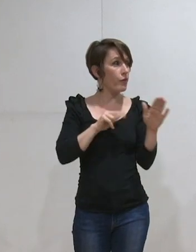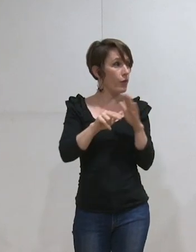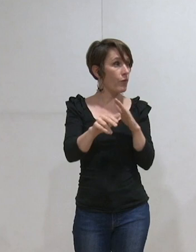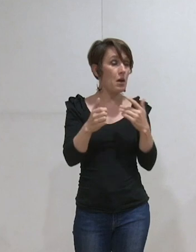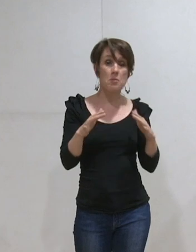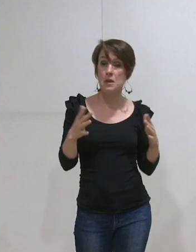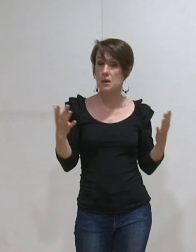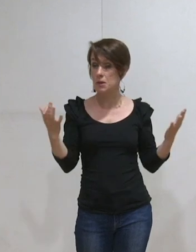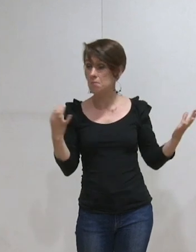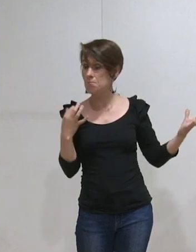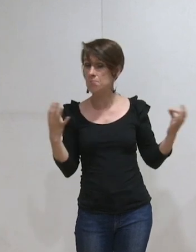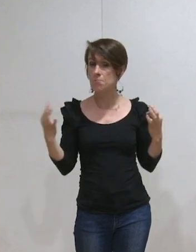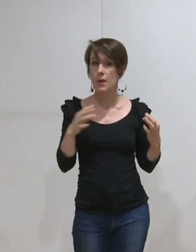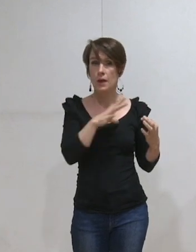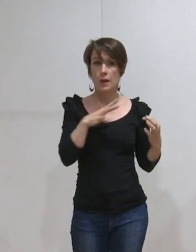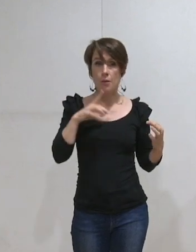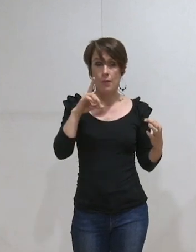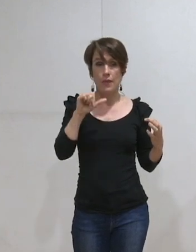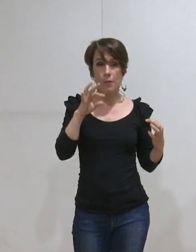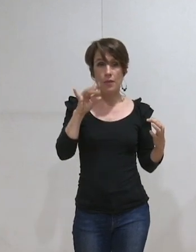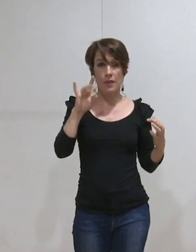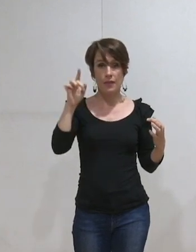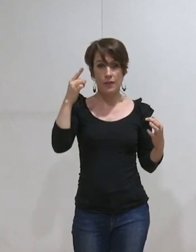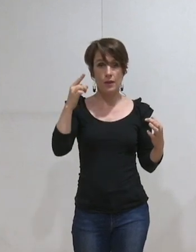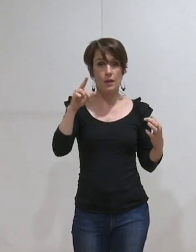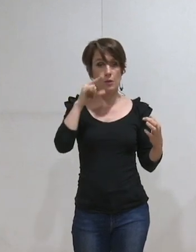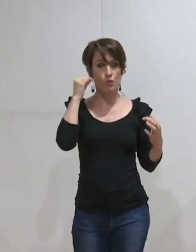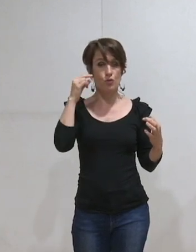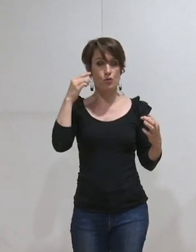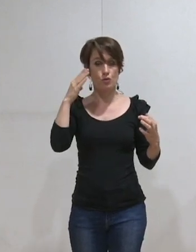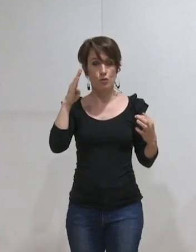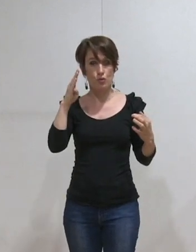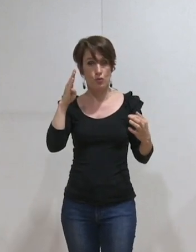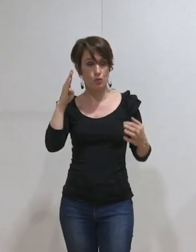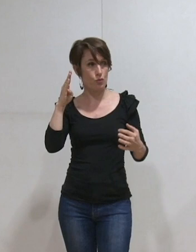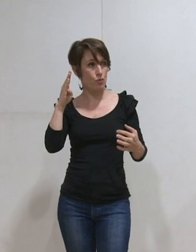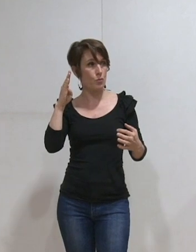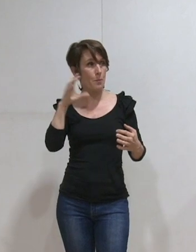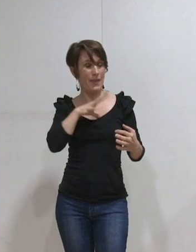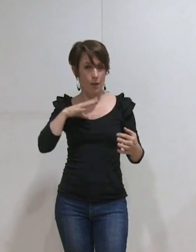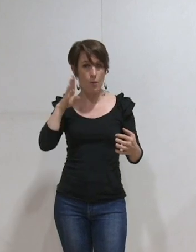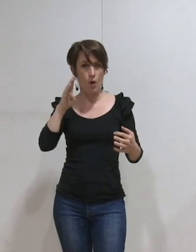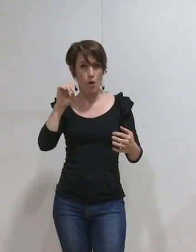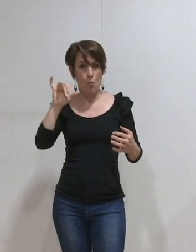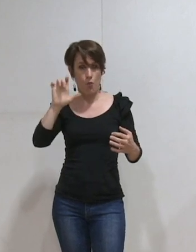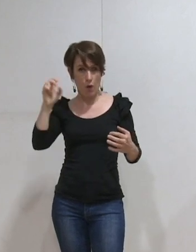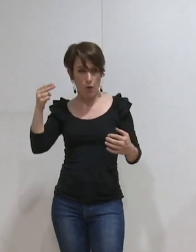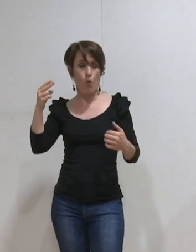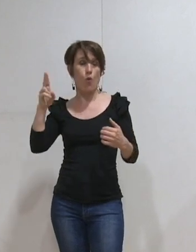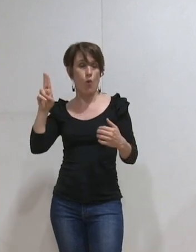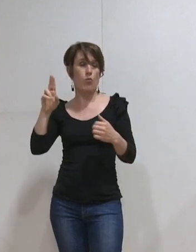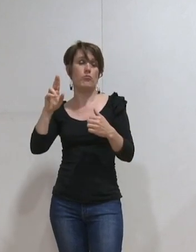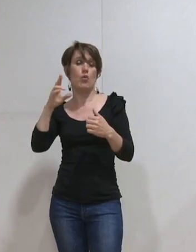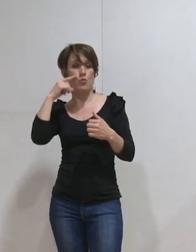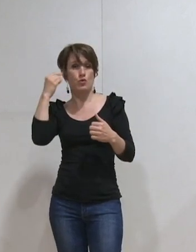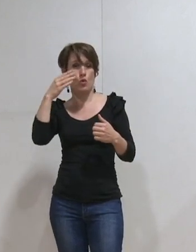remontées de Madame daté madame boilot madame gidel monsieur bousayen monsieur montaburu qui ne participeront pas à ce vote